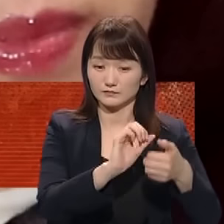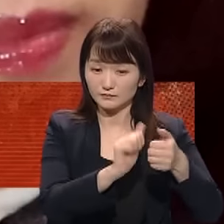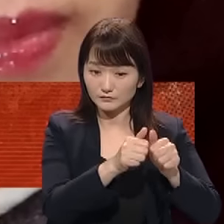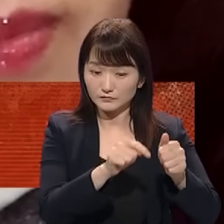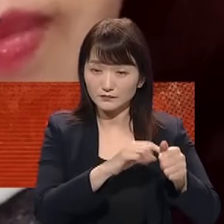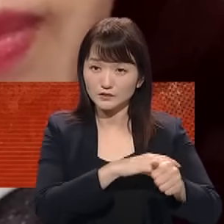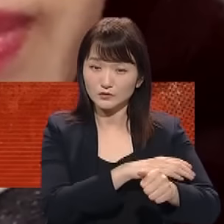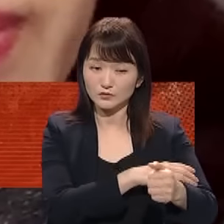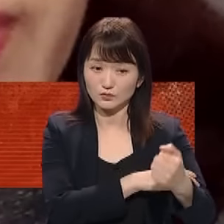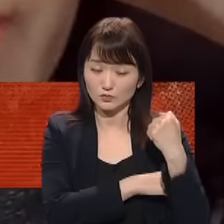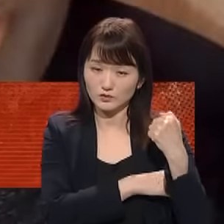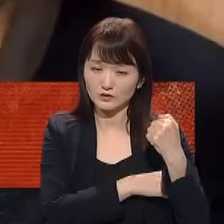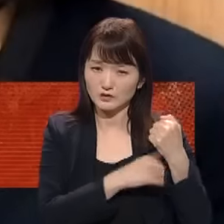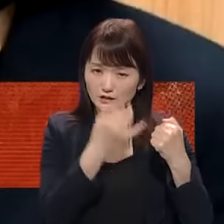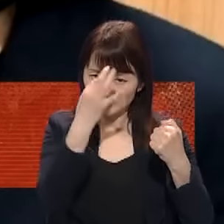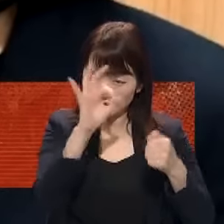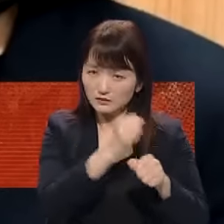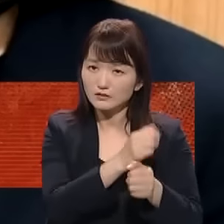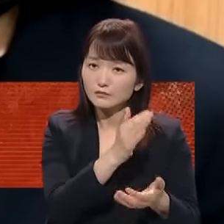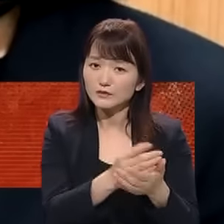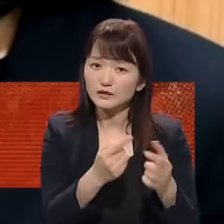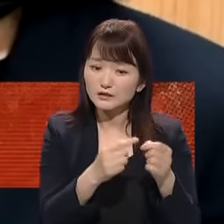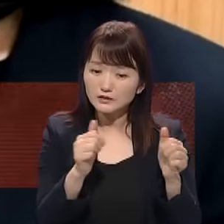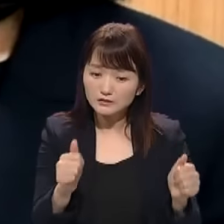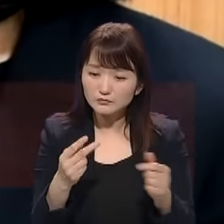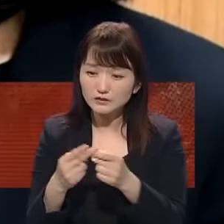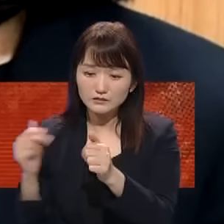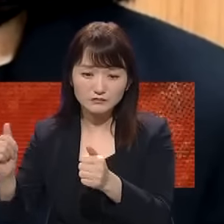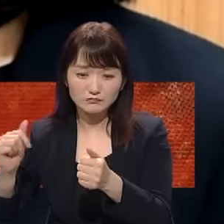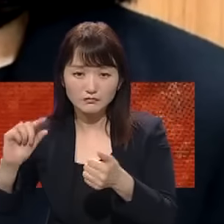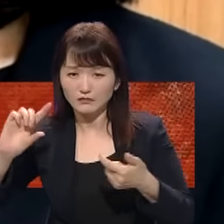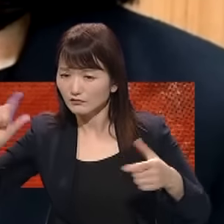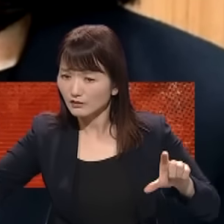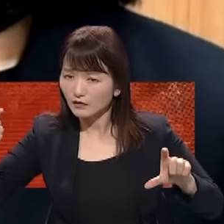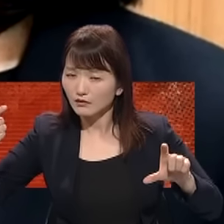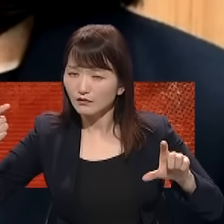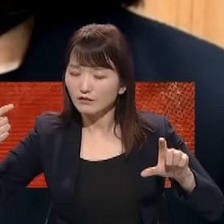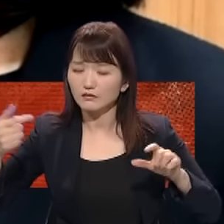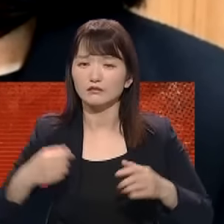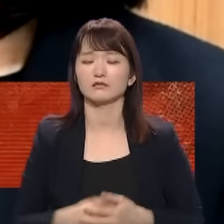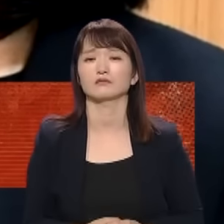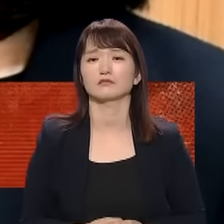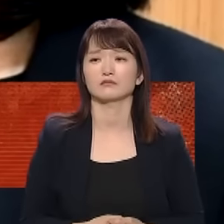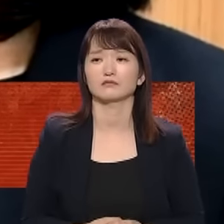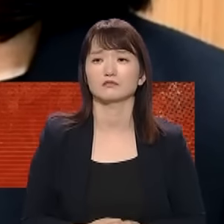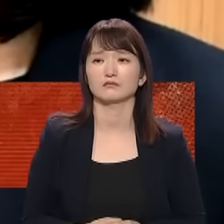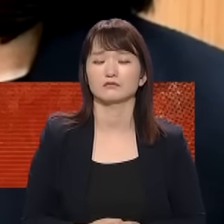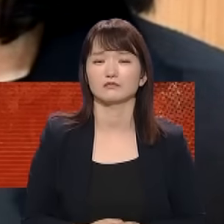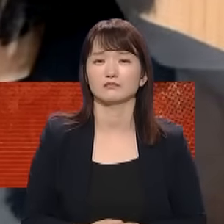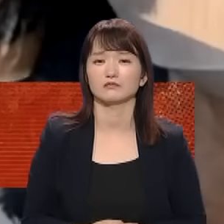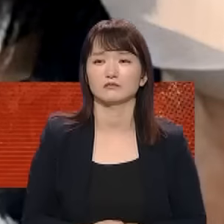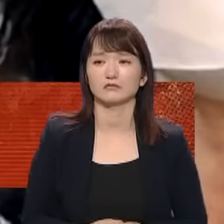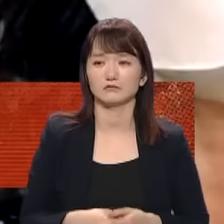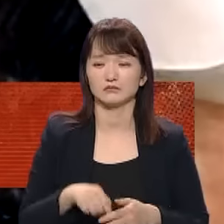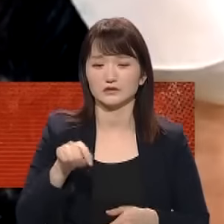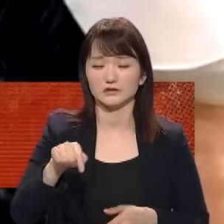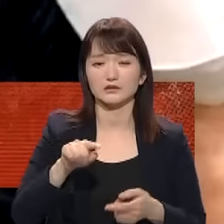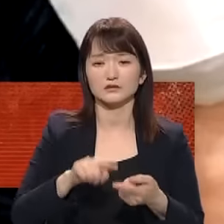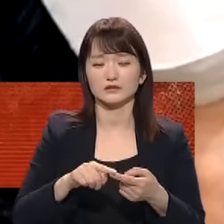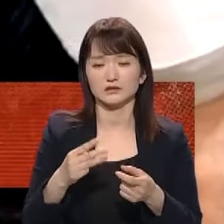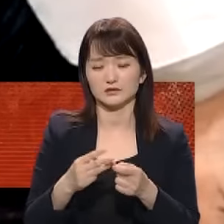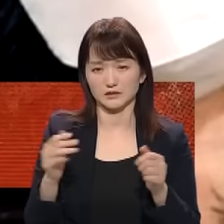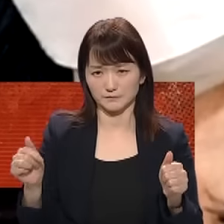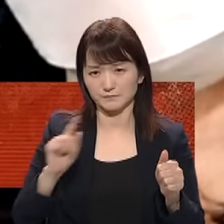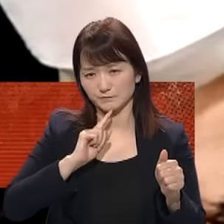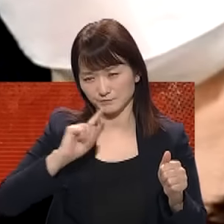어떤 권리를 인정할지 말지가 1심하고 2심이 완전히 달랐어요. 그러니까. 적당히 조절할 수 있는 정도가 아니라 완전히 극과 극이라서 이 부분 대법원까지 가봐야